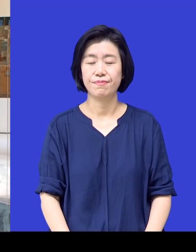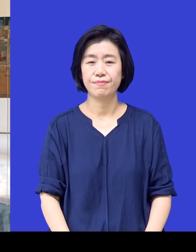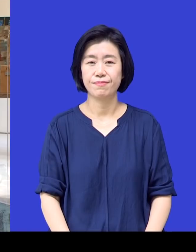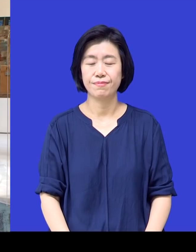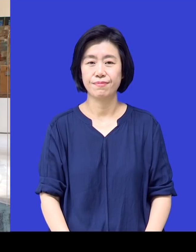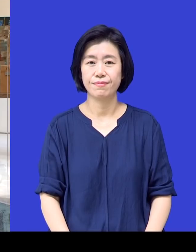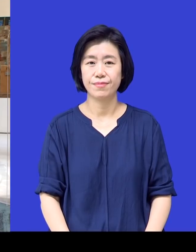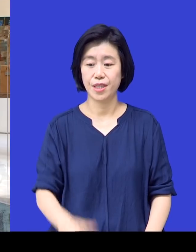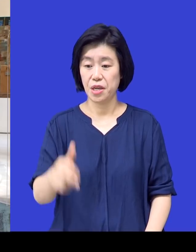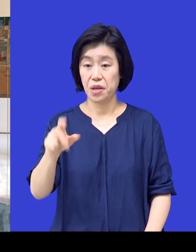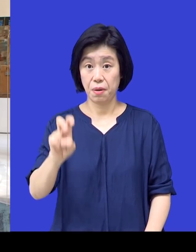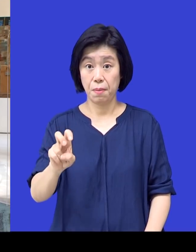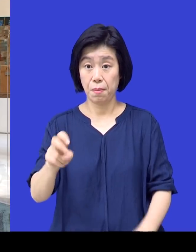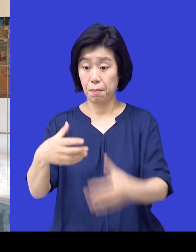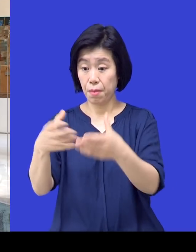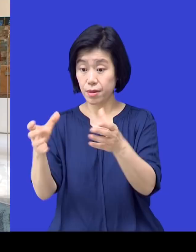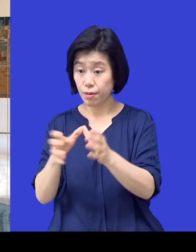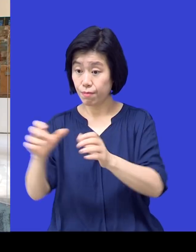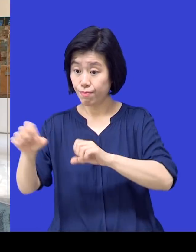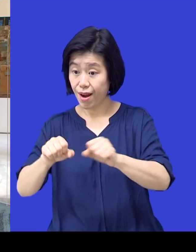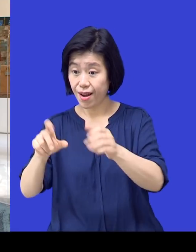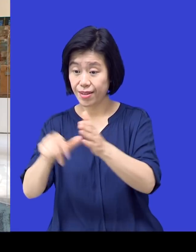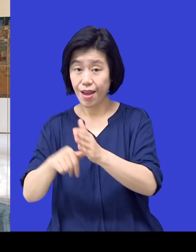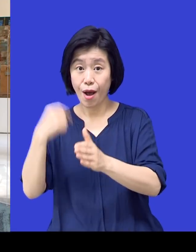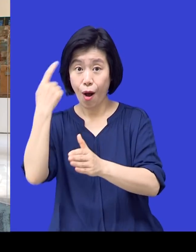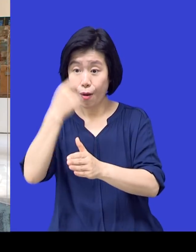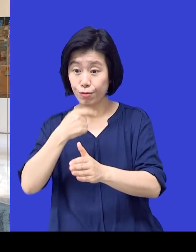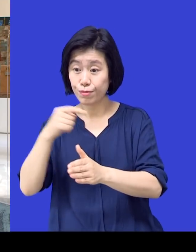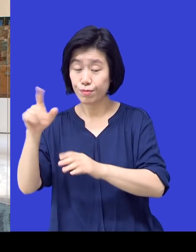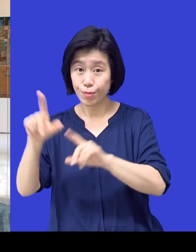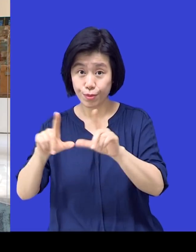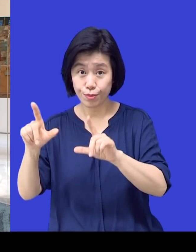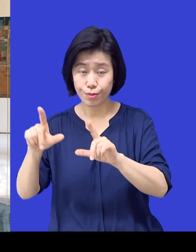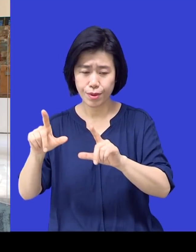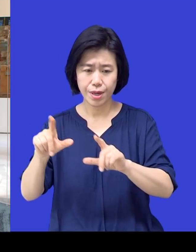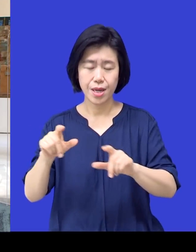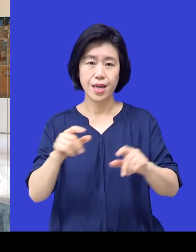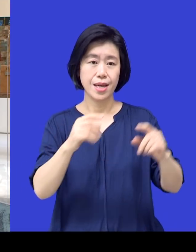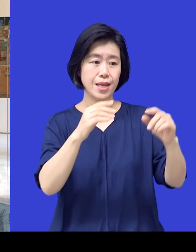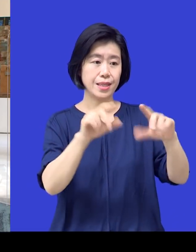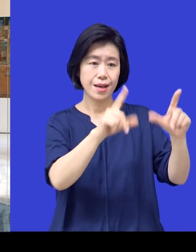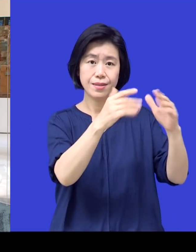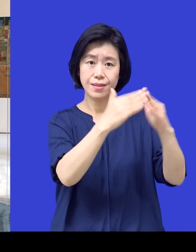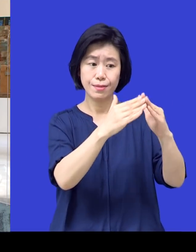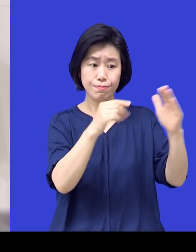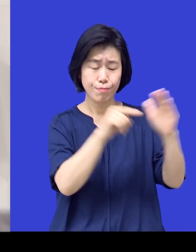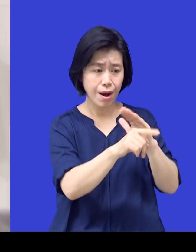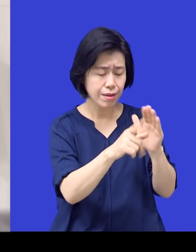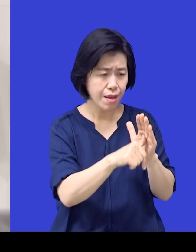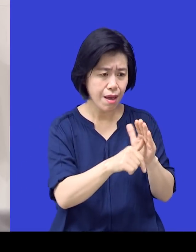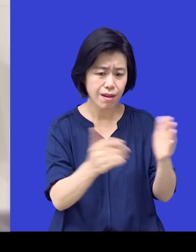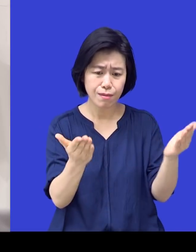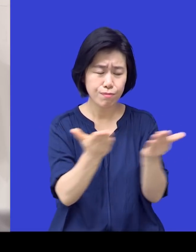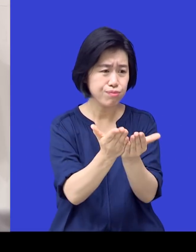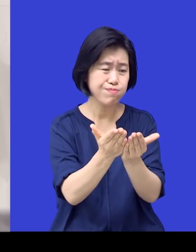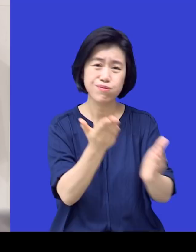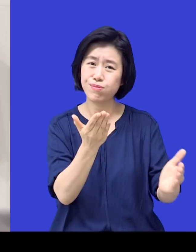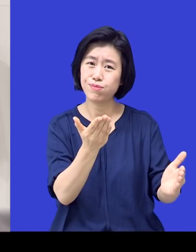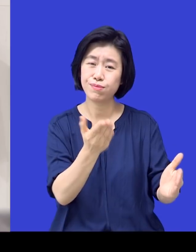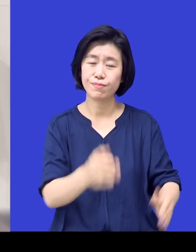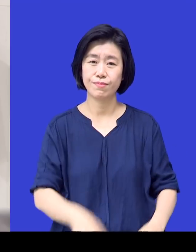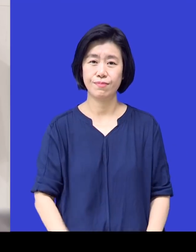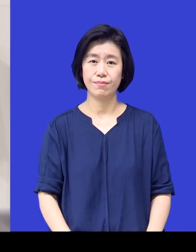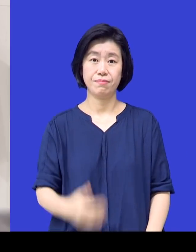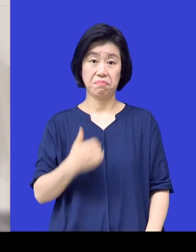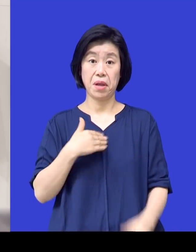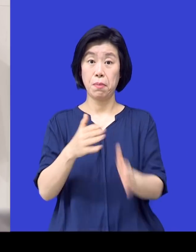거예요. 그 이유가 뭐냐면 제가 전 총재님한테 물었어요. 왜 우리는 이런